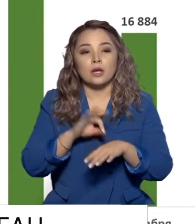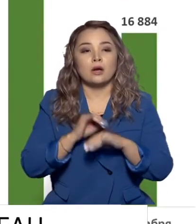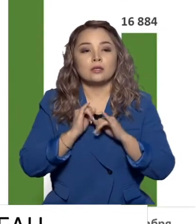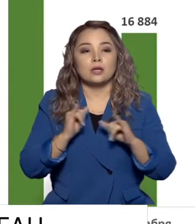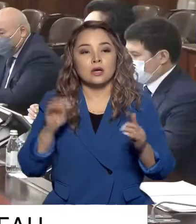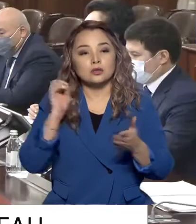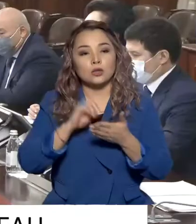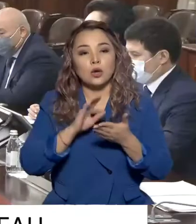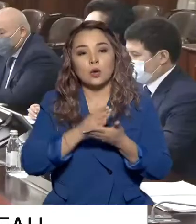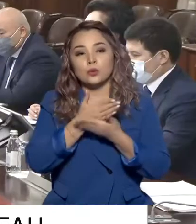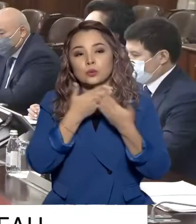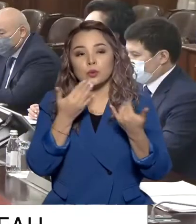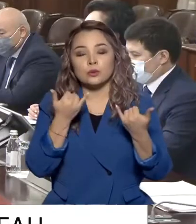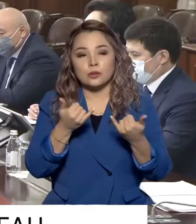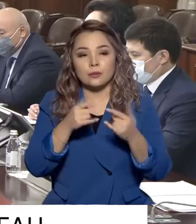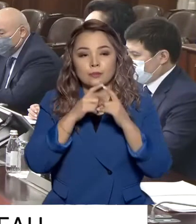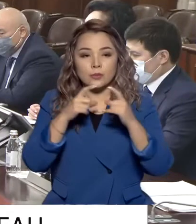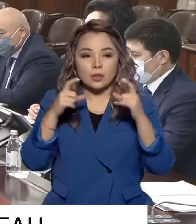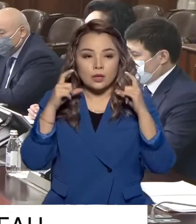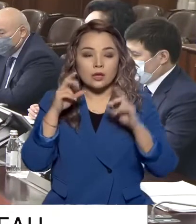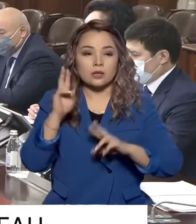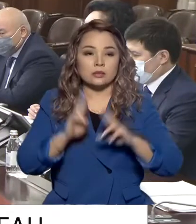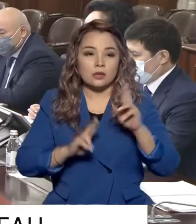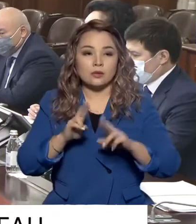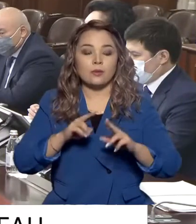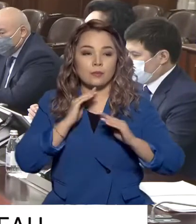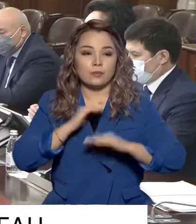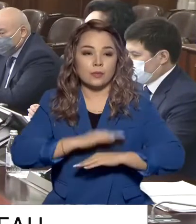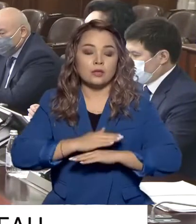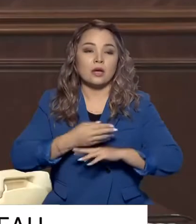көбейіп жатқан жоқ. Бетперде режимін әлеуметтік